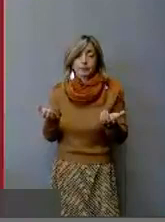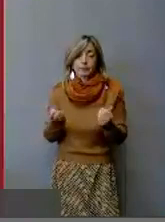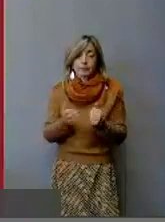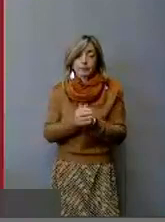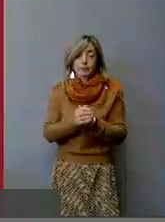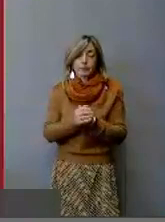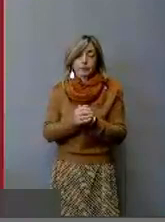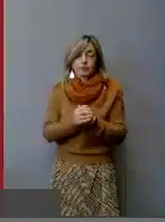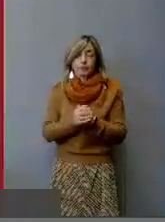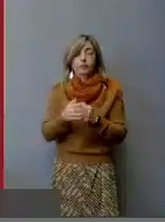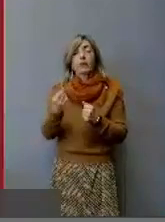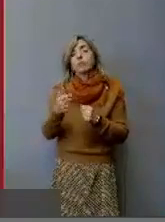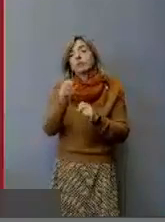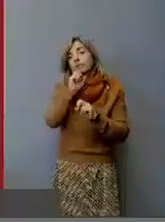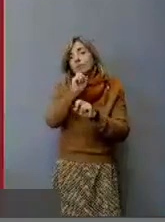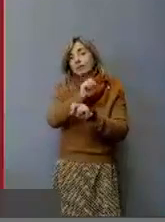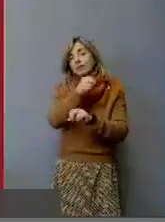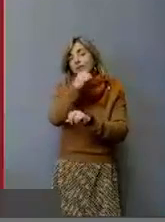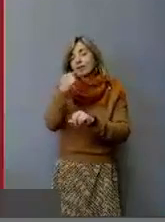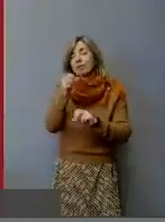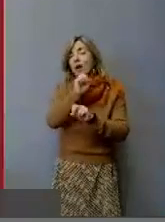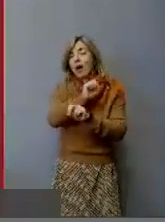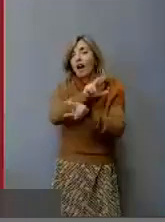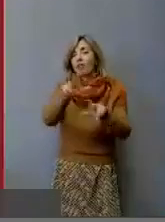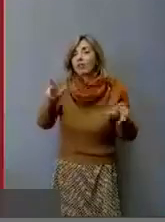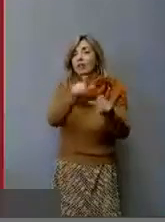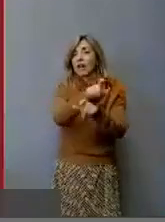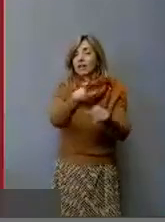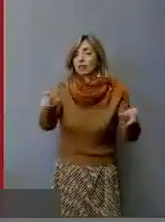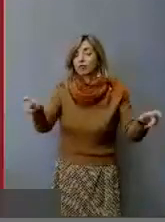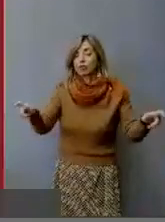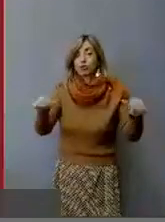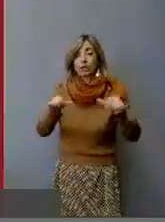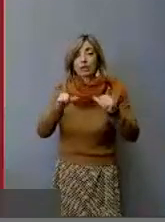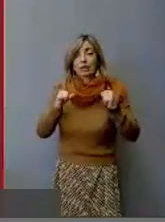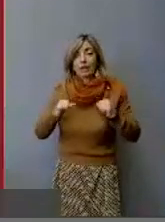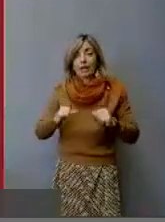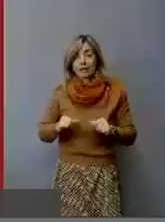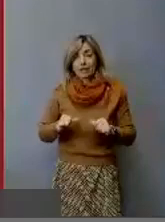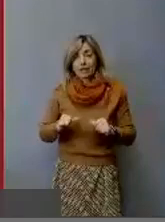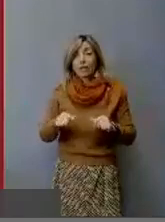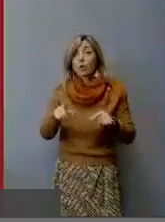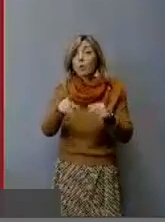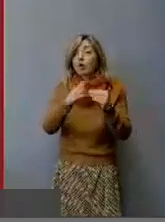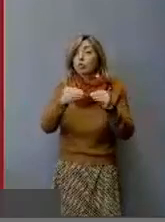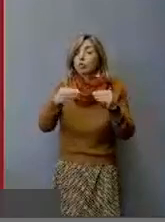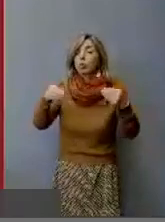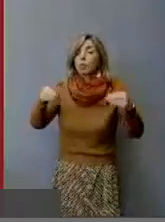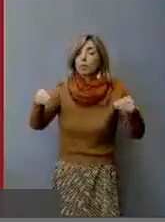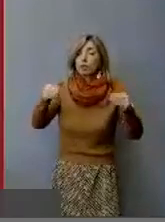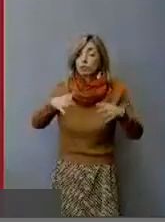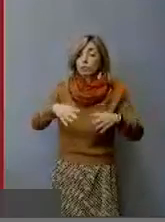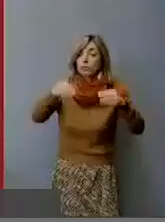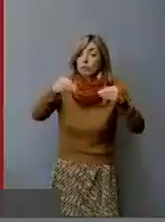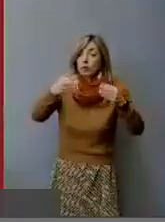avvisare i cittadini su quando e come verranno posti in essere tutte queste strumentazioni grazie